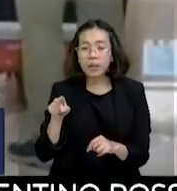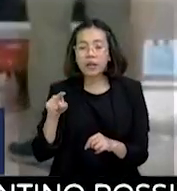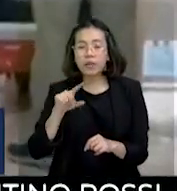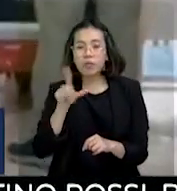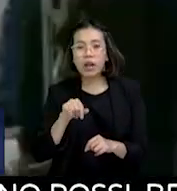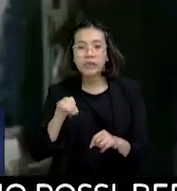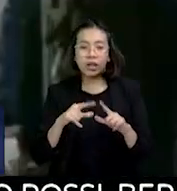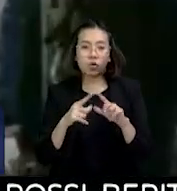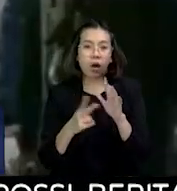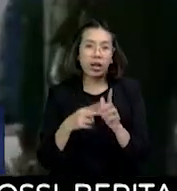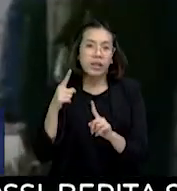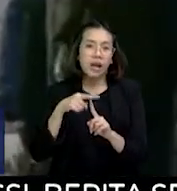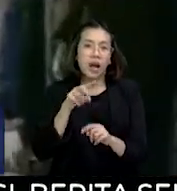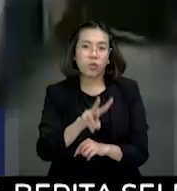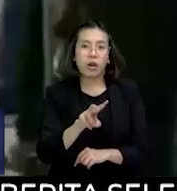2022.